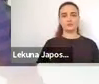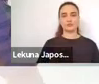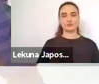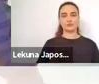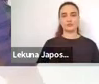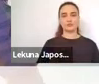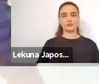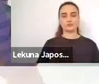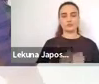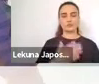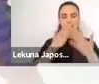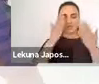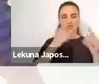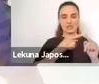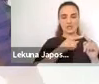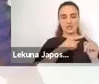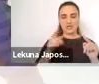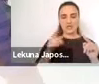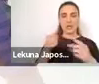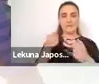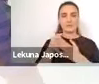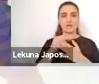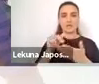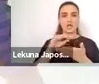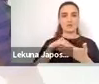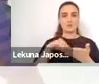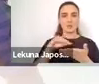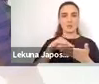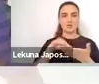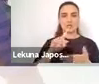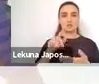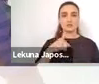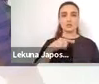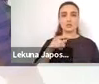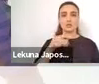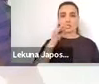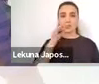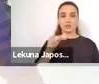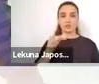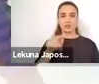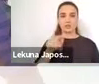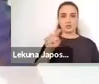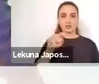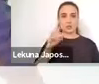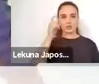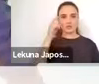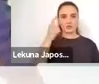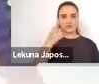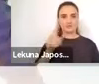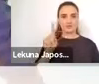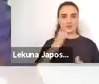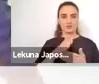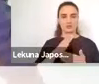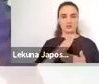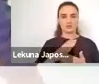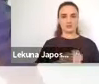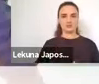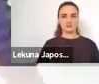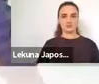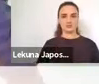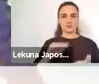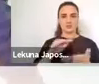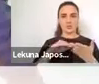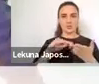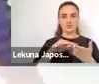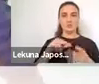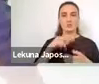წაიკითხე აქედან აქამდე, ან გაიმეორე რაც მე გითხარი, მისი გონება სხვაგან არის. იმეორებს, მაგრამ ეძარება და